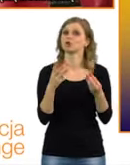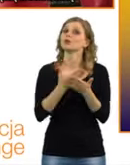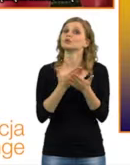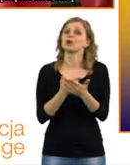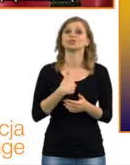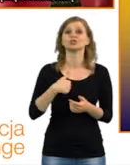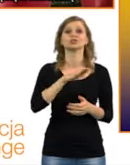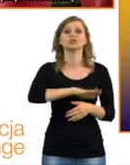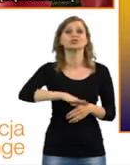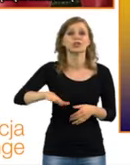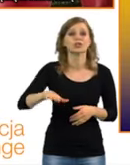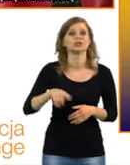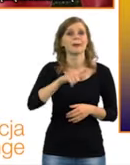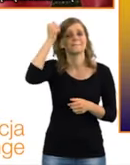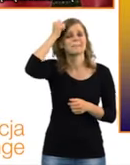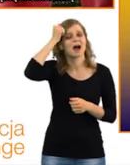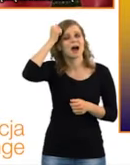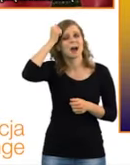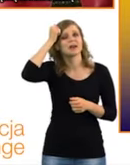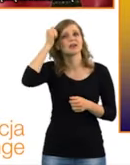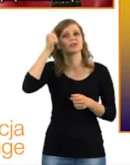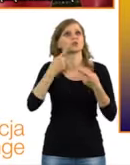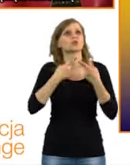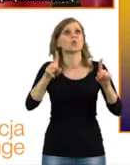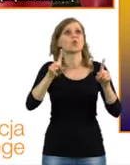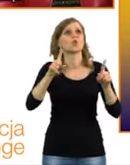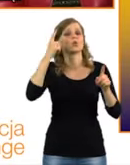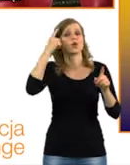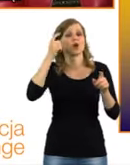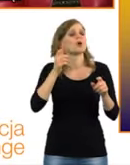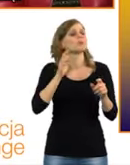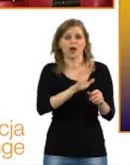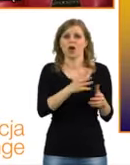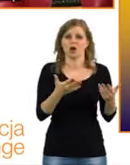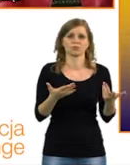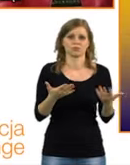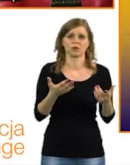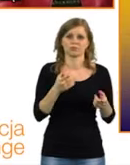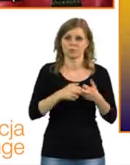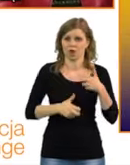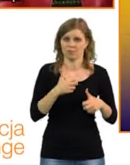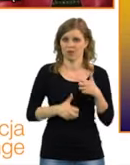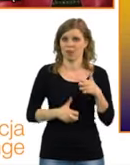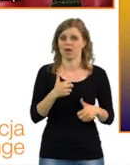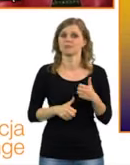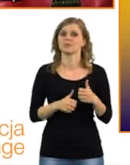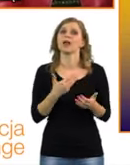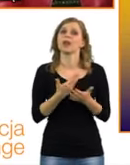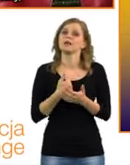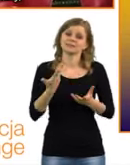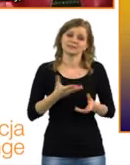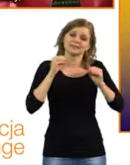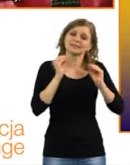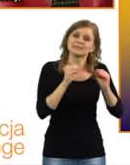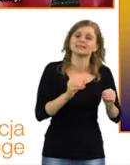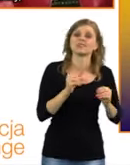ponieważ nasze dzieci mają problemy z pamięcią, taką krótkotrwałą i odroczoną, więc chcemy wyćwiczyć tą pamięć